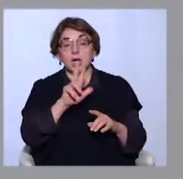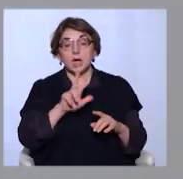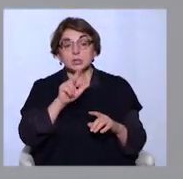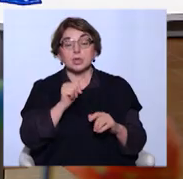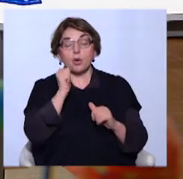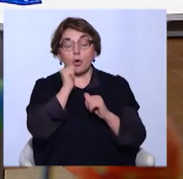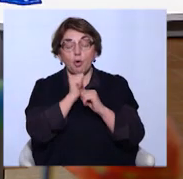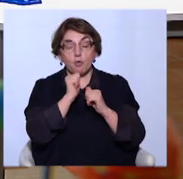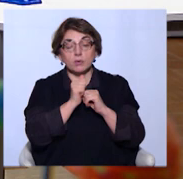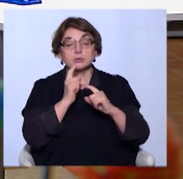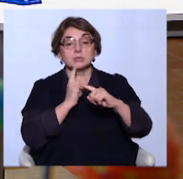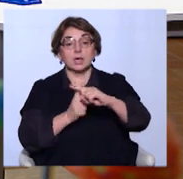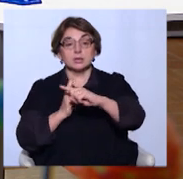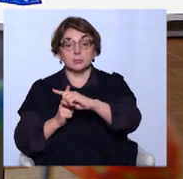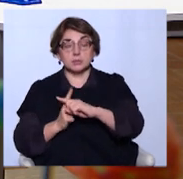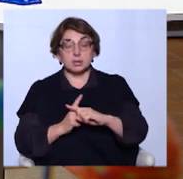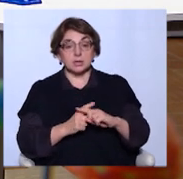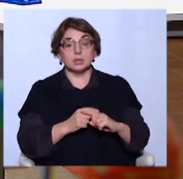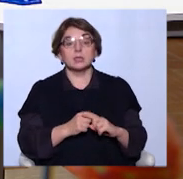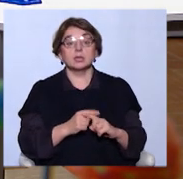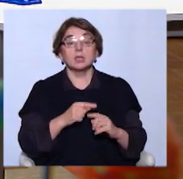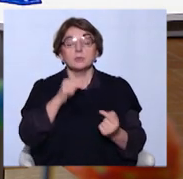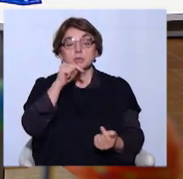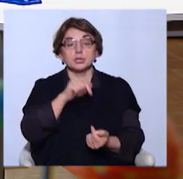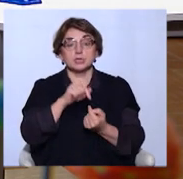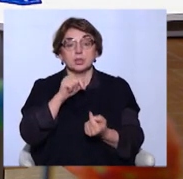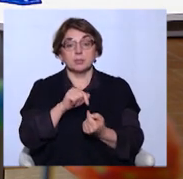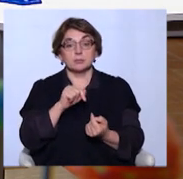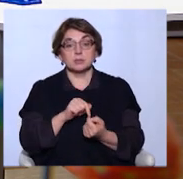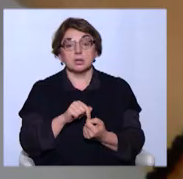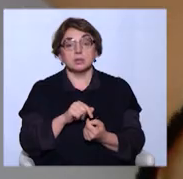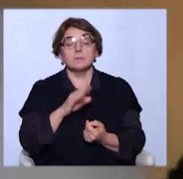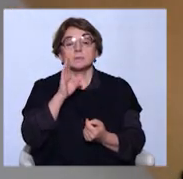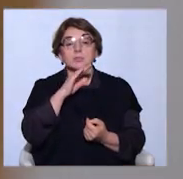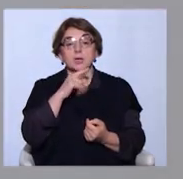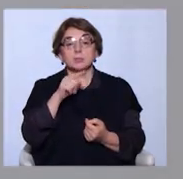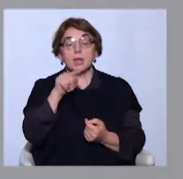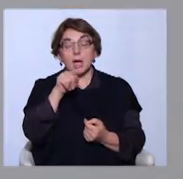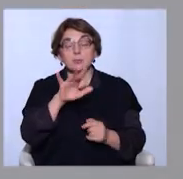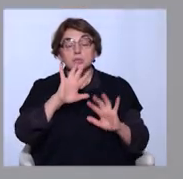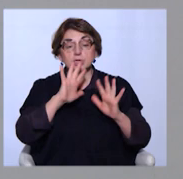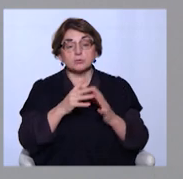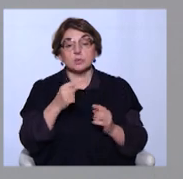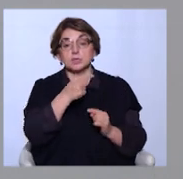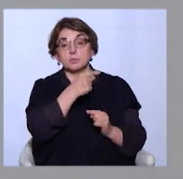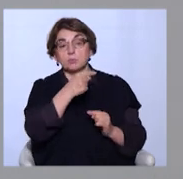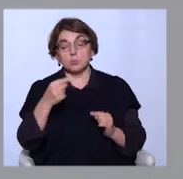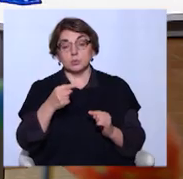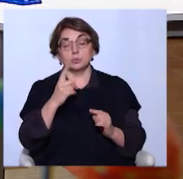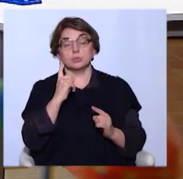ყოველთვის დადებითად არიან დამუხტულები, შესაბამისად წყალბადის მუხტი ამ შემთხვევაში იქნება